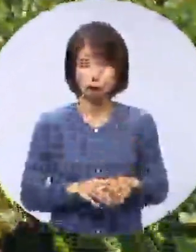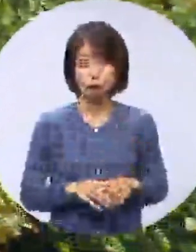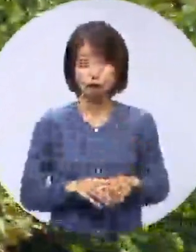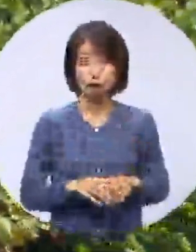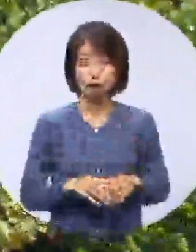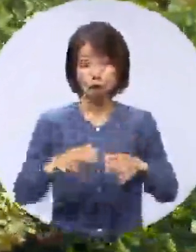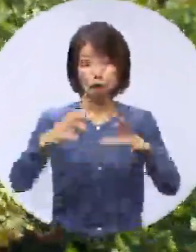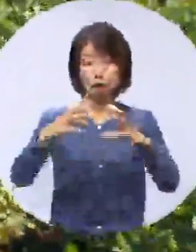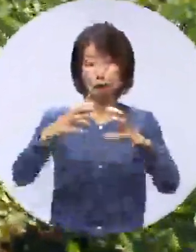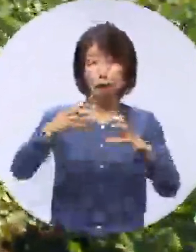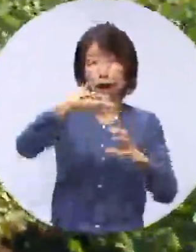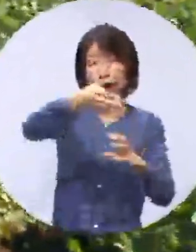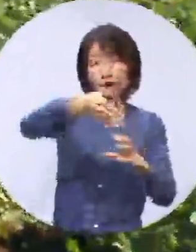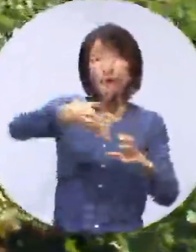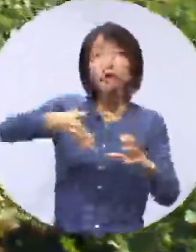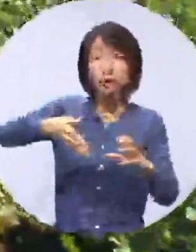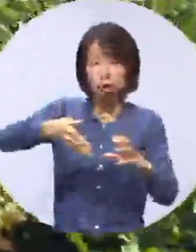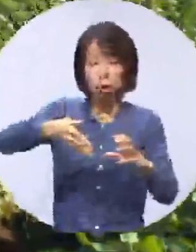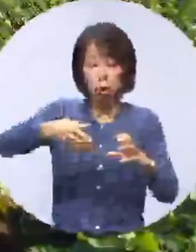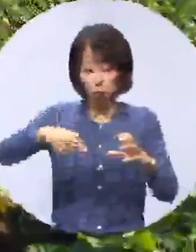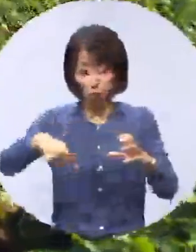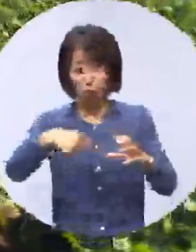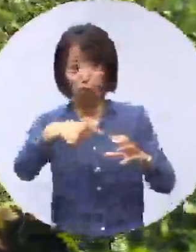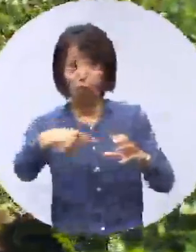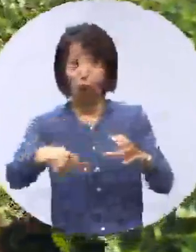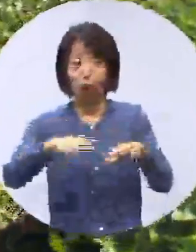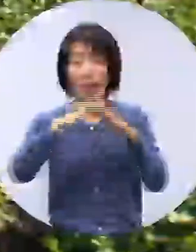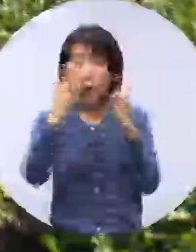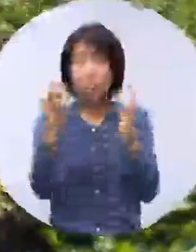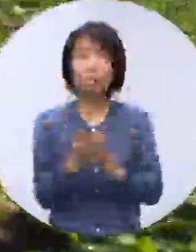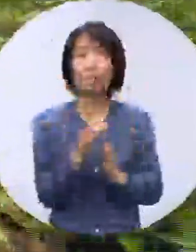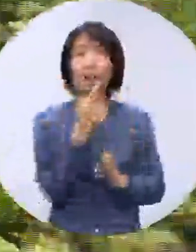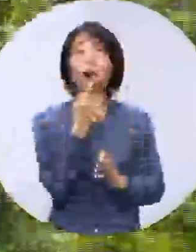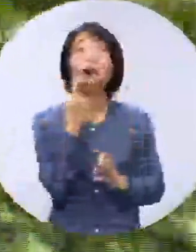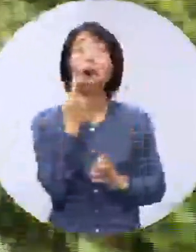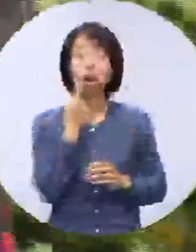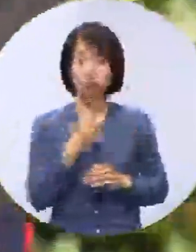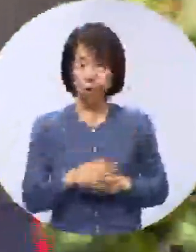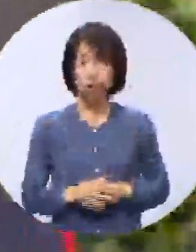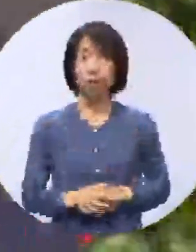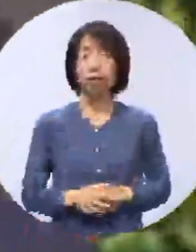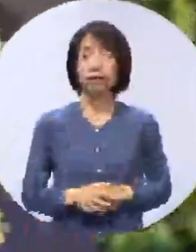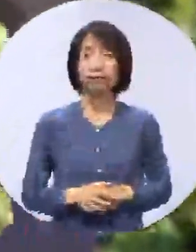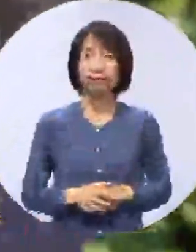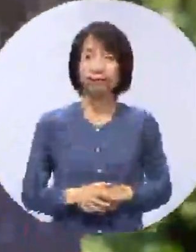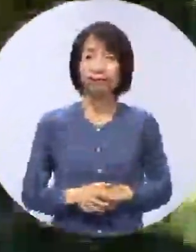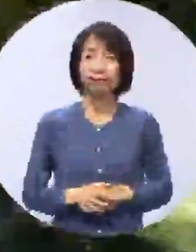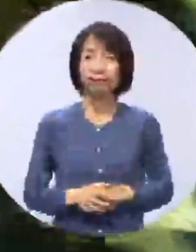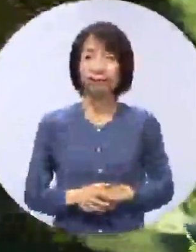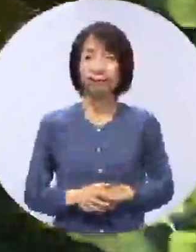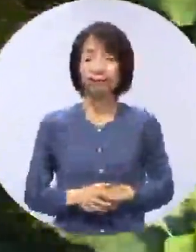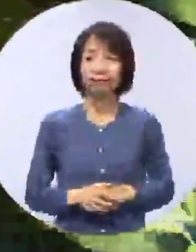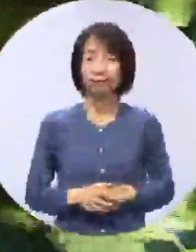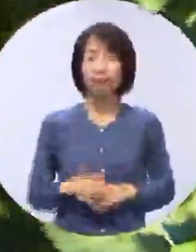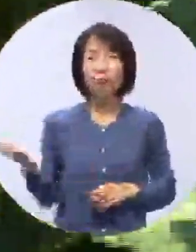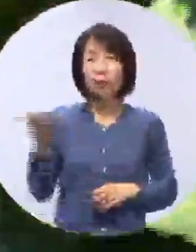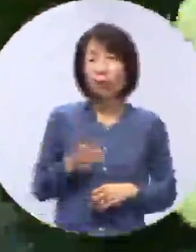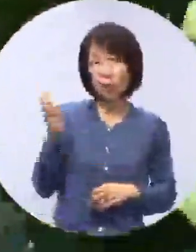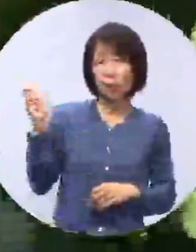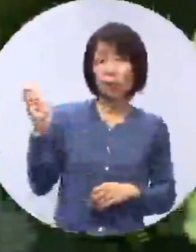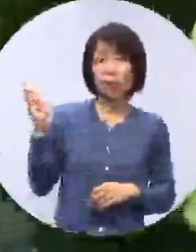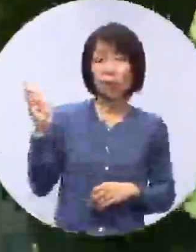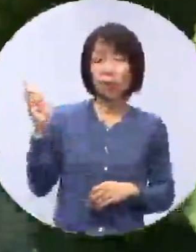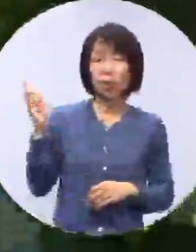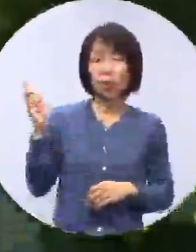分かるんですけど、こう赤く、中まで赤い。こうしてたくあん漬